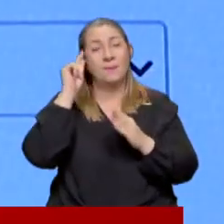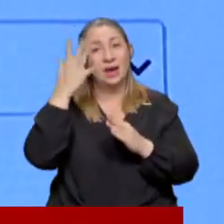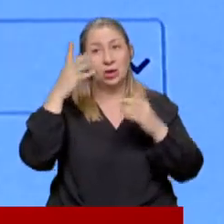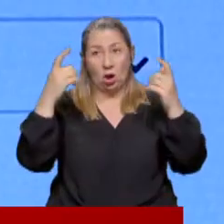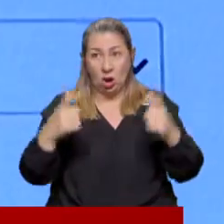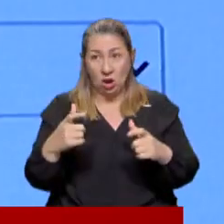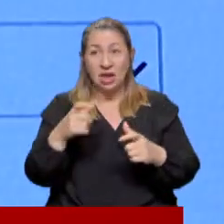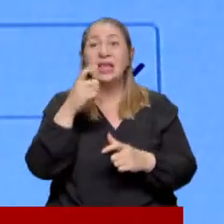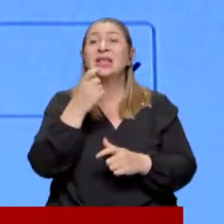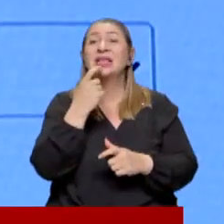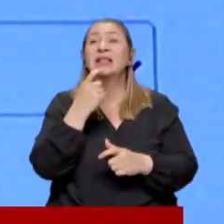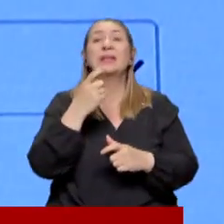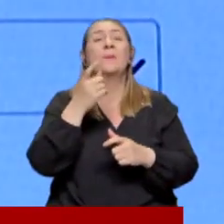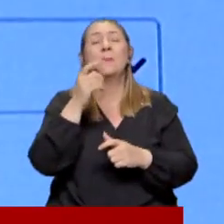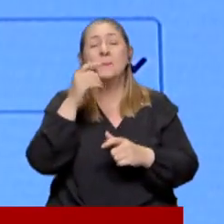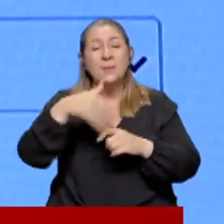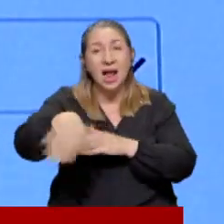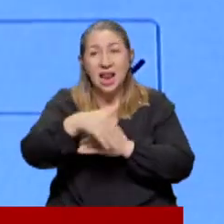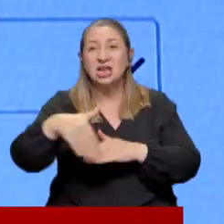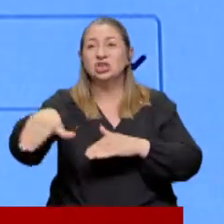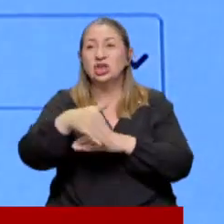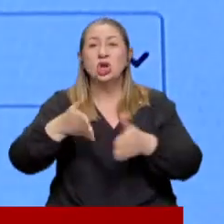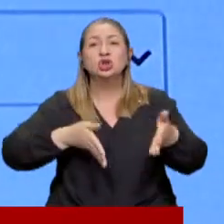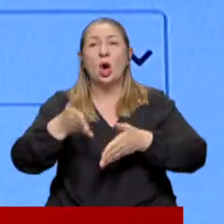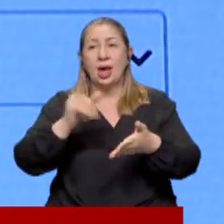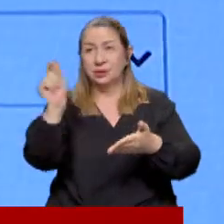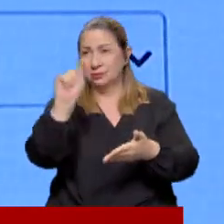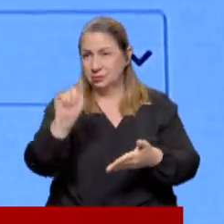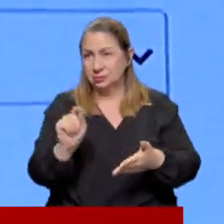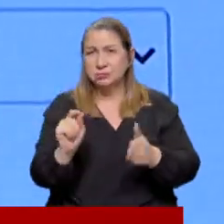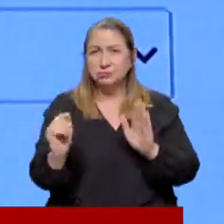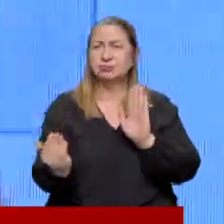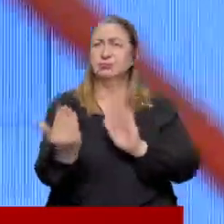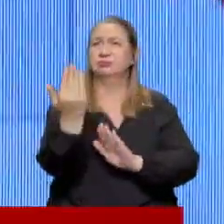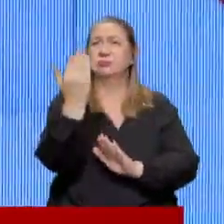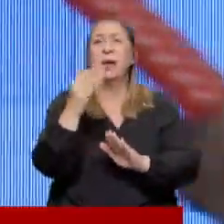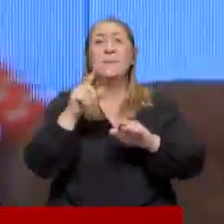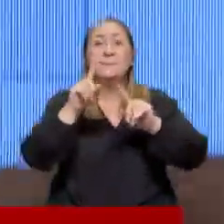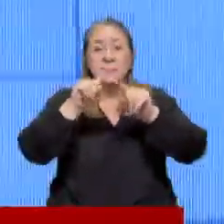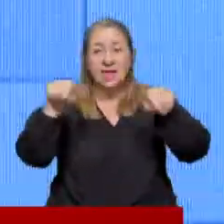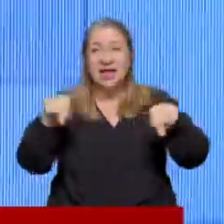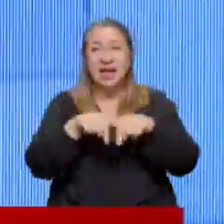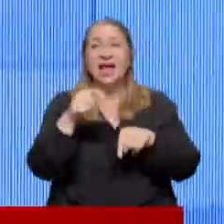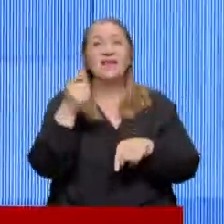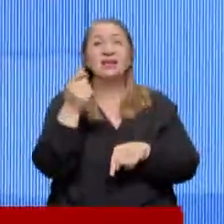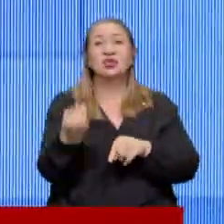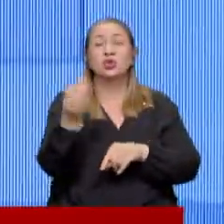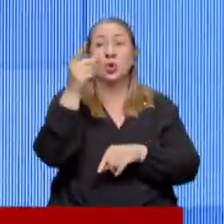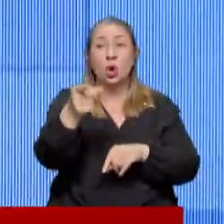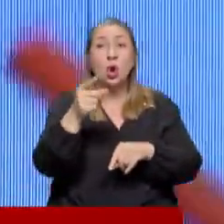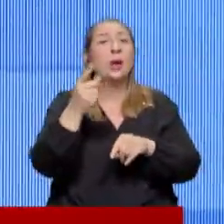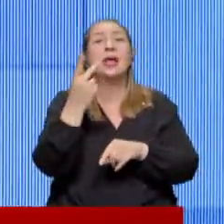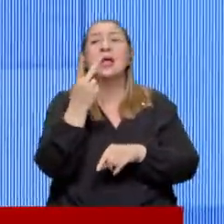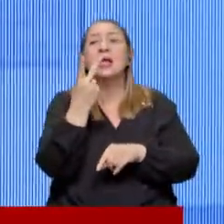Bakırköy'de olsun yıl mahalle cadde sokak yazdığımızda karşımıza metrekare rayiç değeri çıkıyor